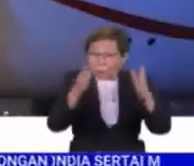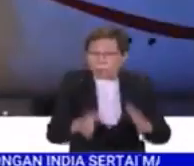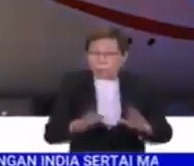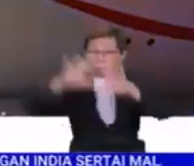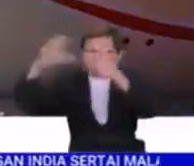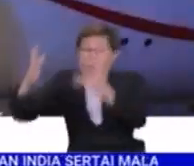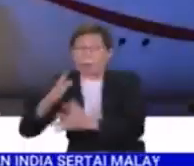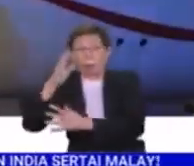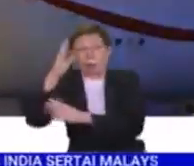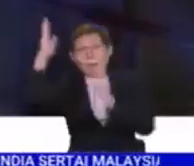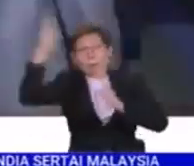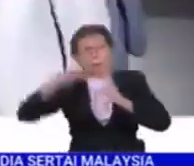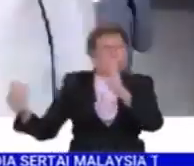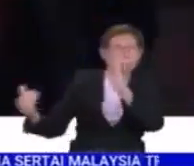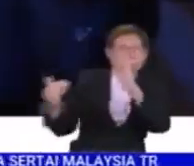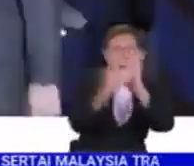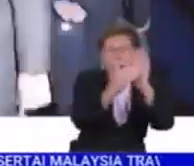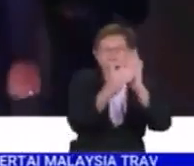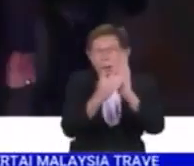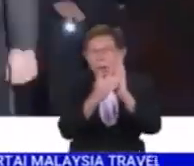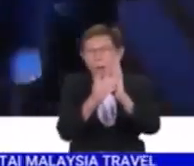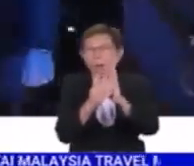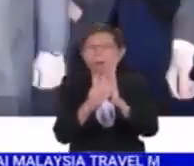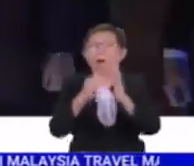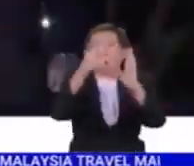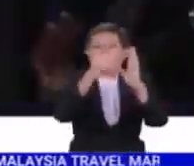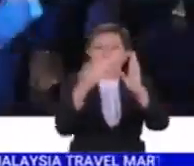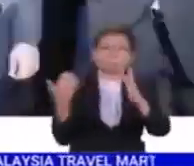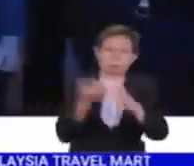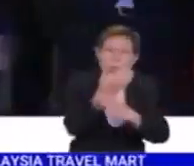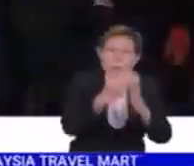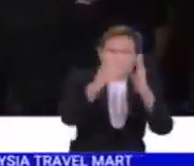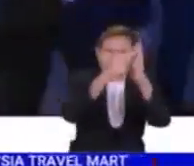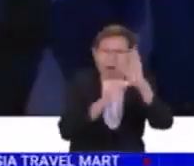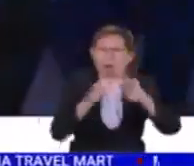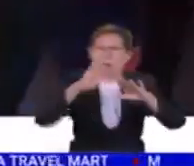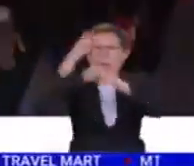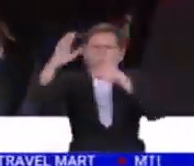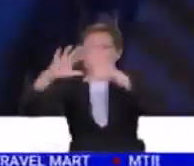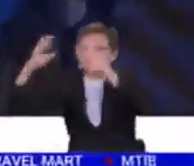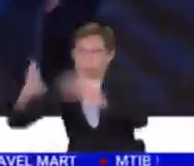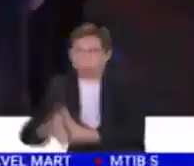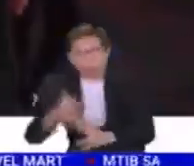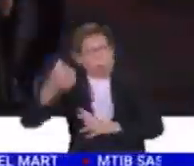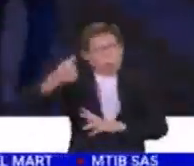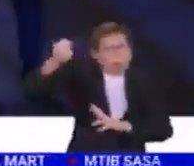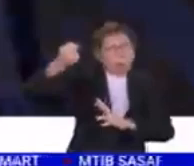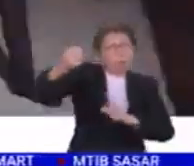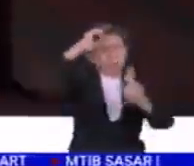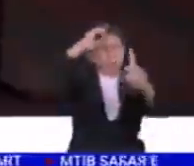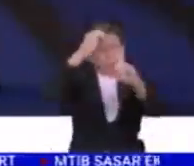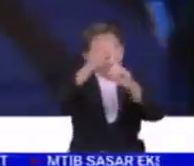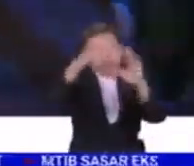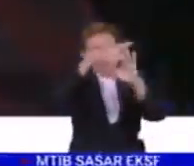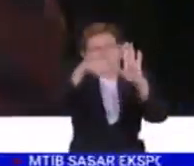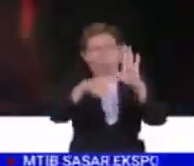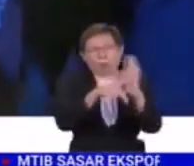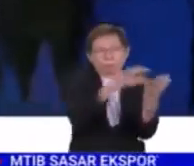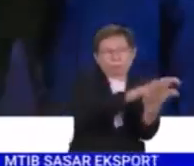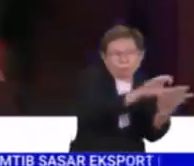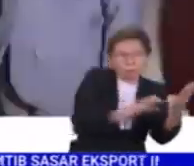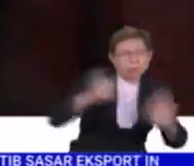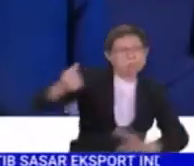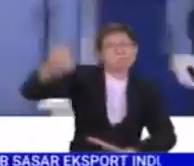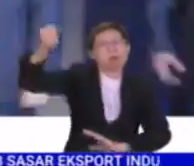pendirian menentang pencabulan undang-undang antarabangsa pada masa sama berpegang teguh pada tujuan dan prinsip yang telah digariskan